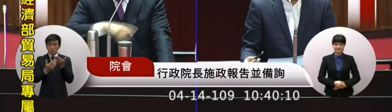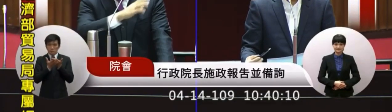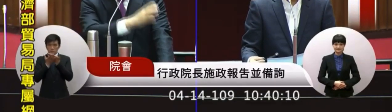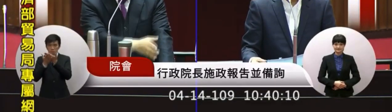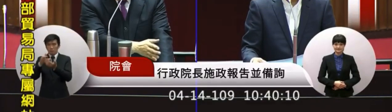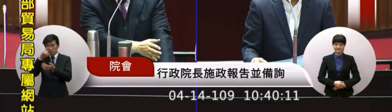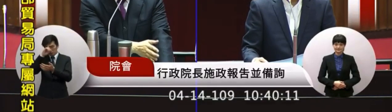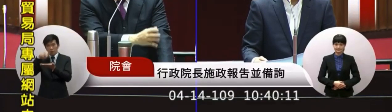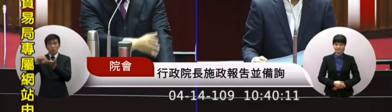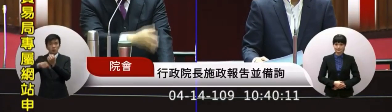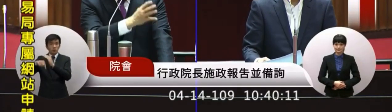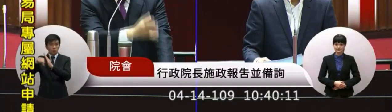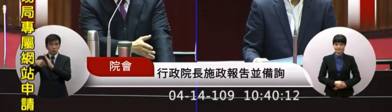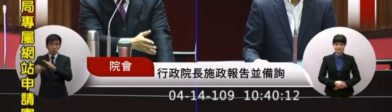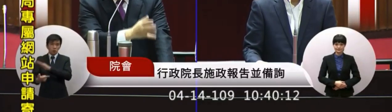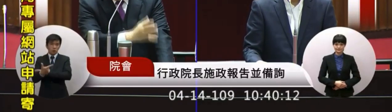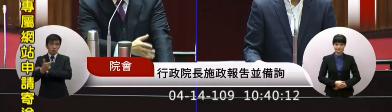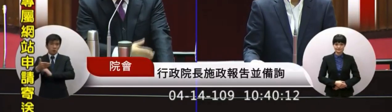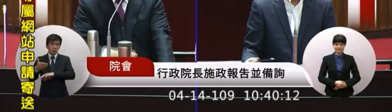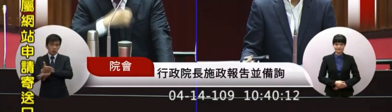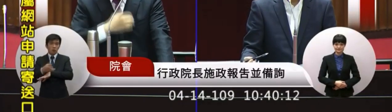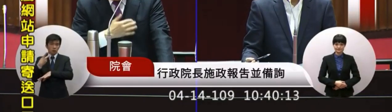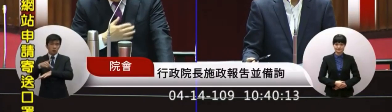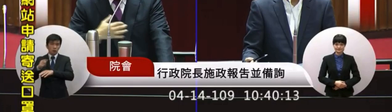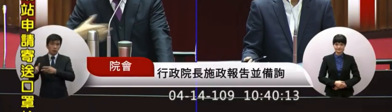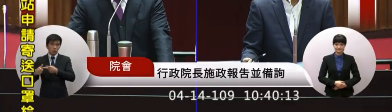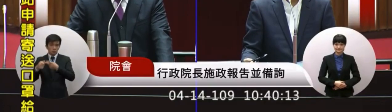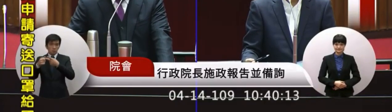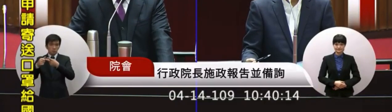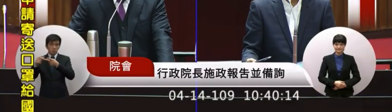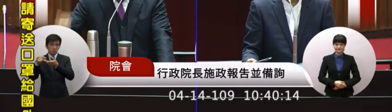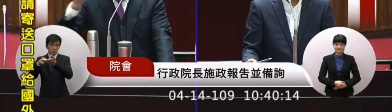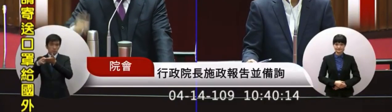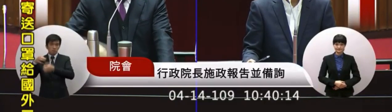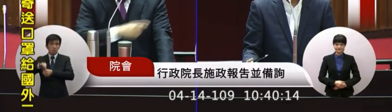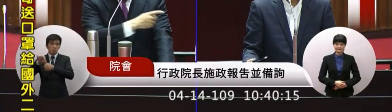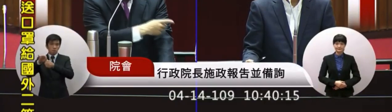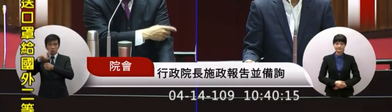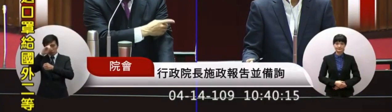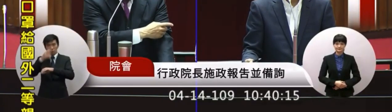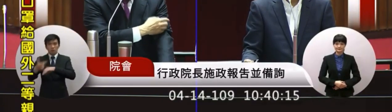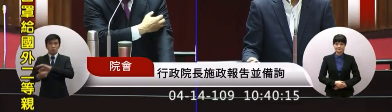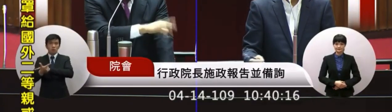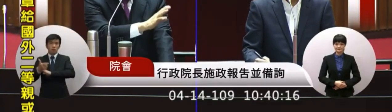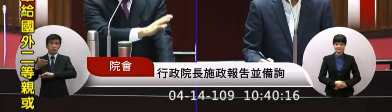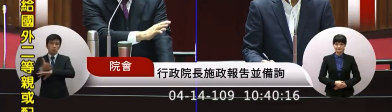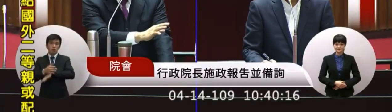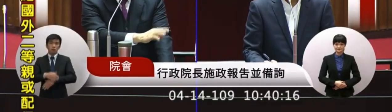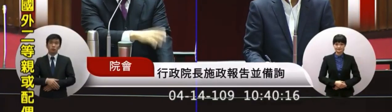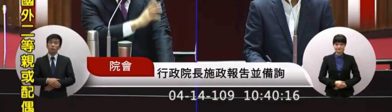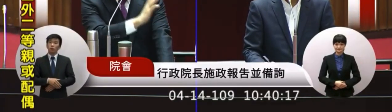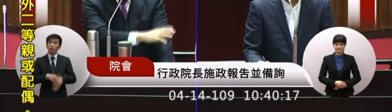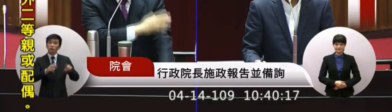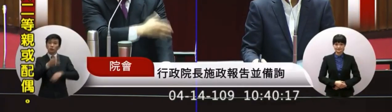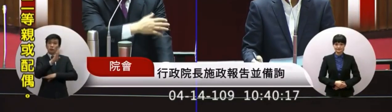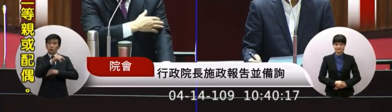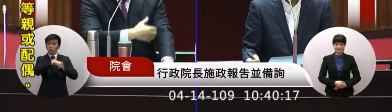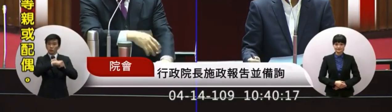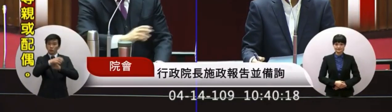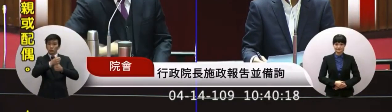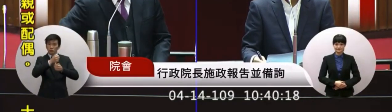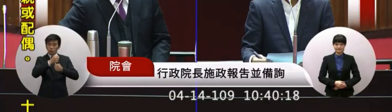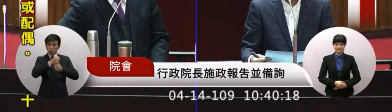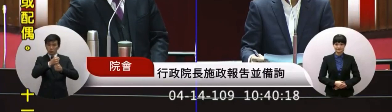速通过，追加的特别的预算也在尽快通过。那行政作业先行，那等一